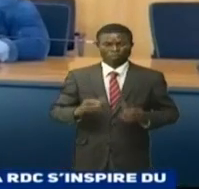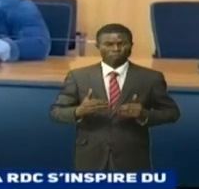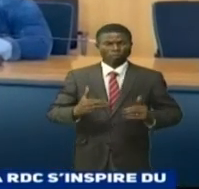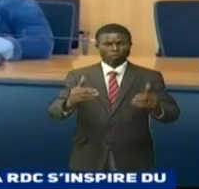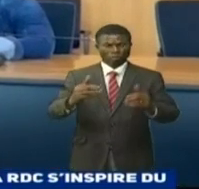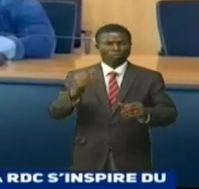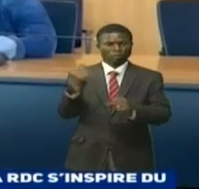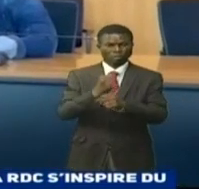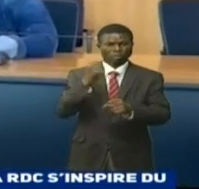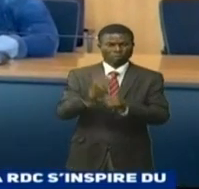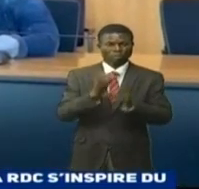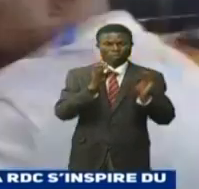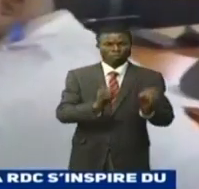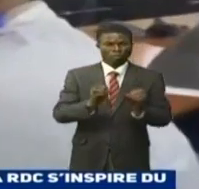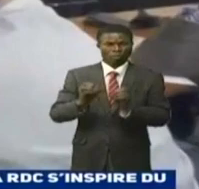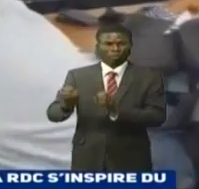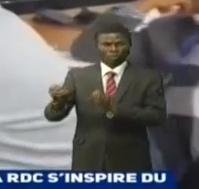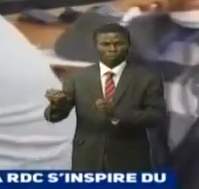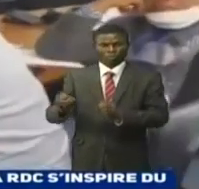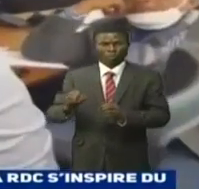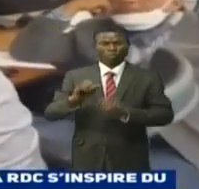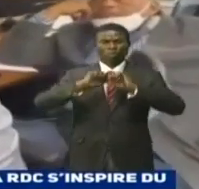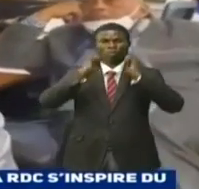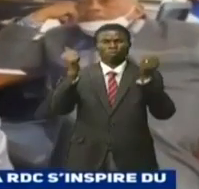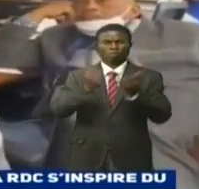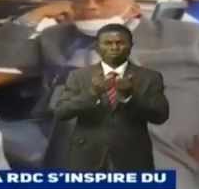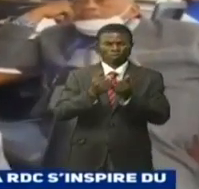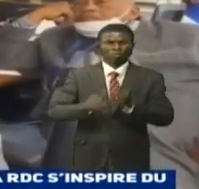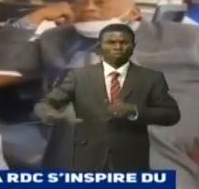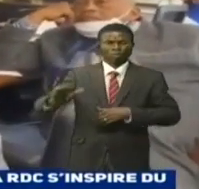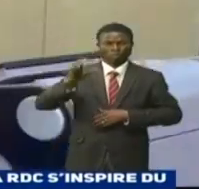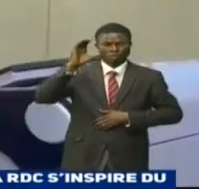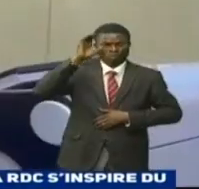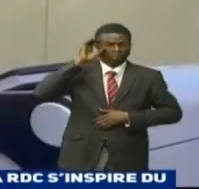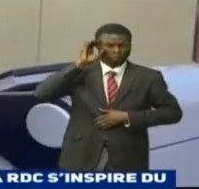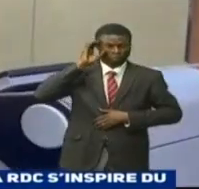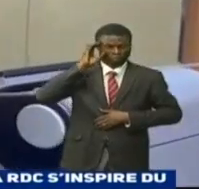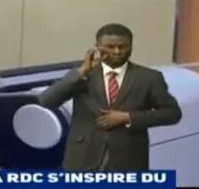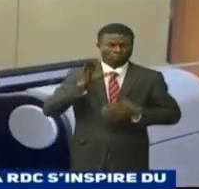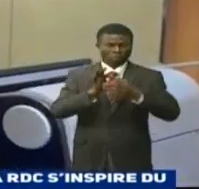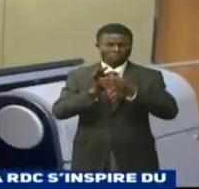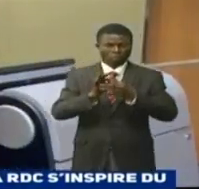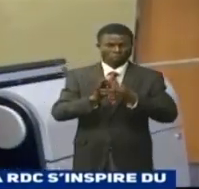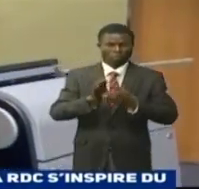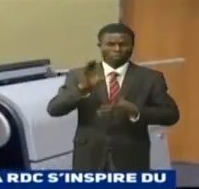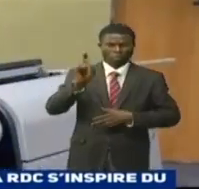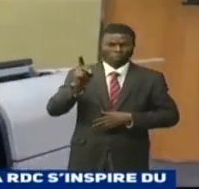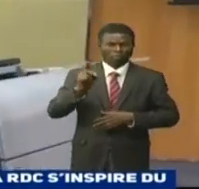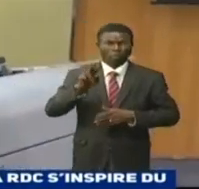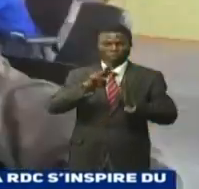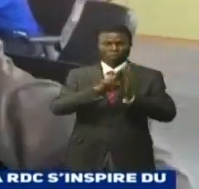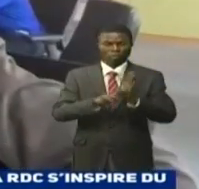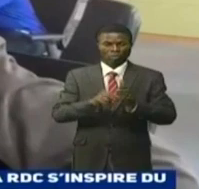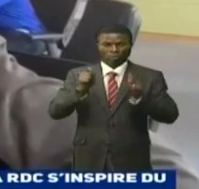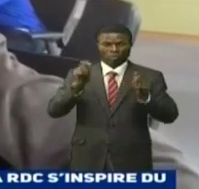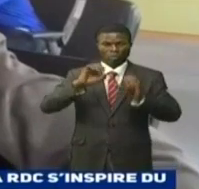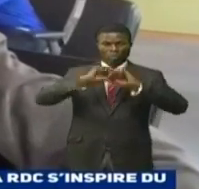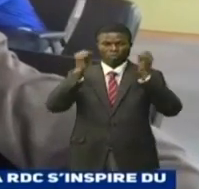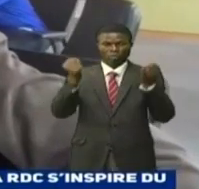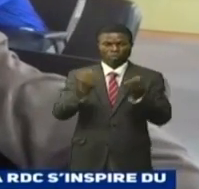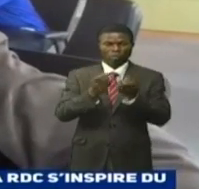poursuivi les travaux organisés par l'agence coréenne de coopération internationale coïta l'euro de la presse dans une société